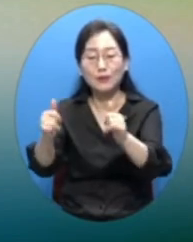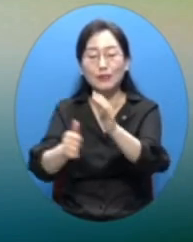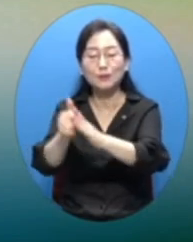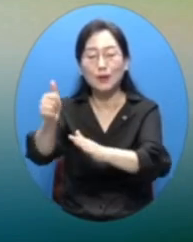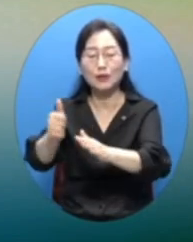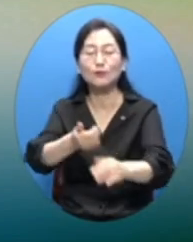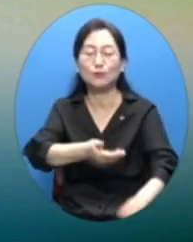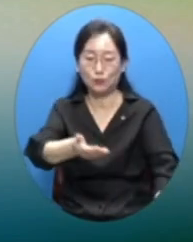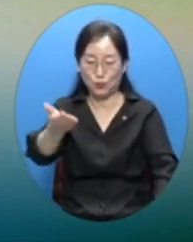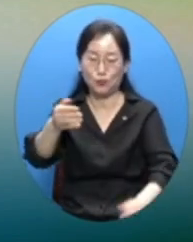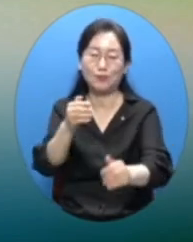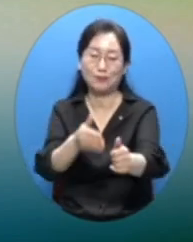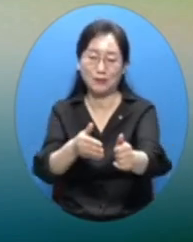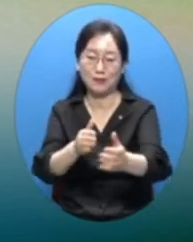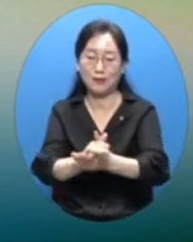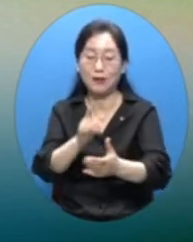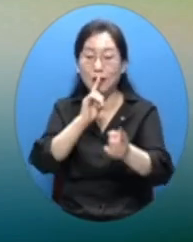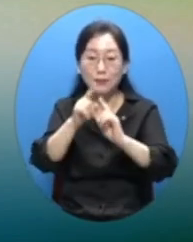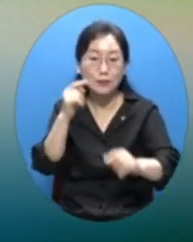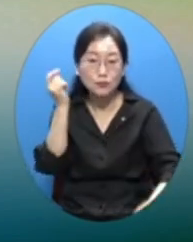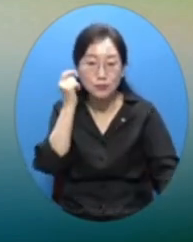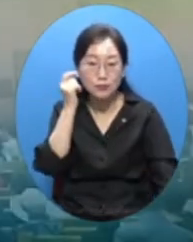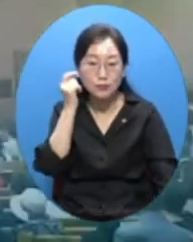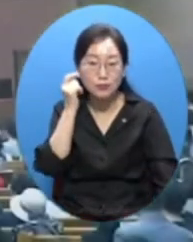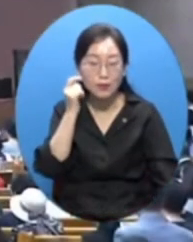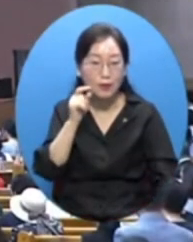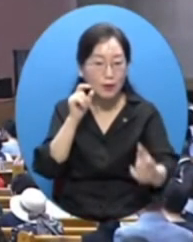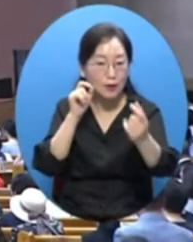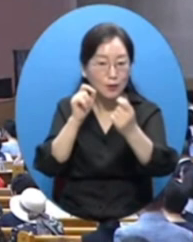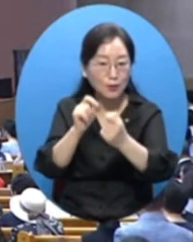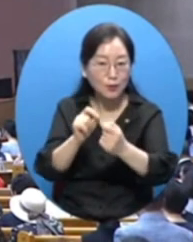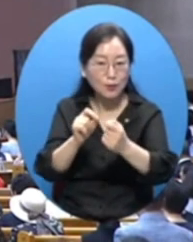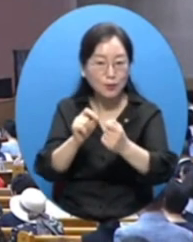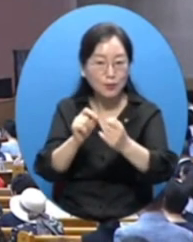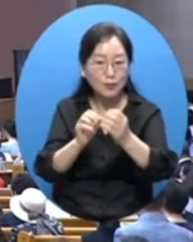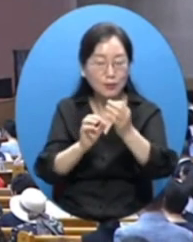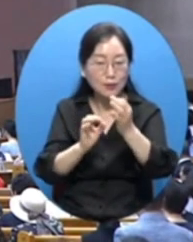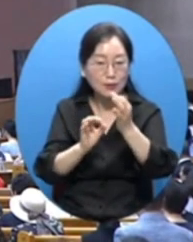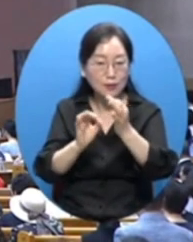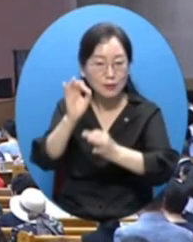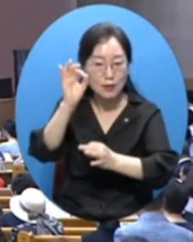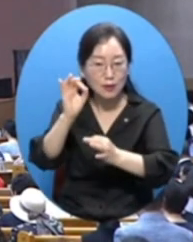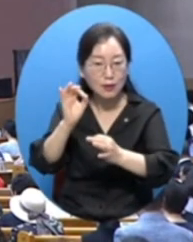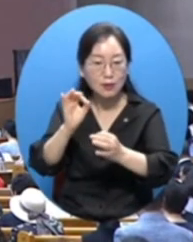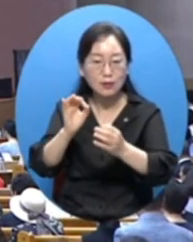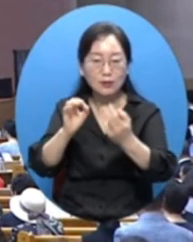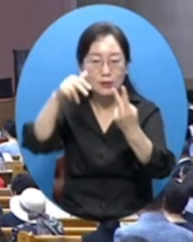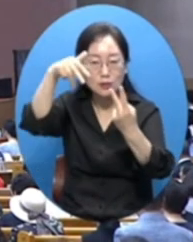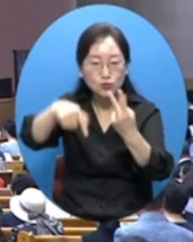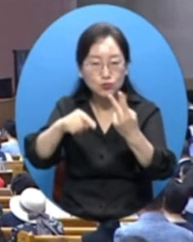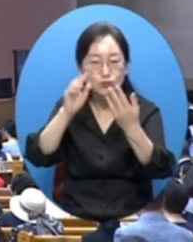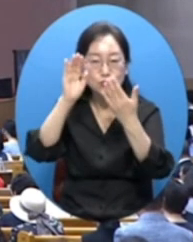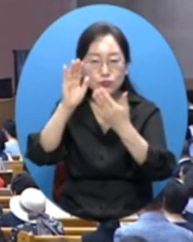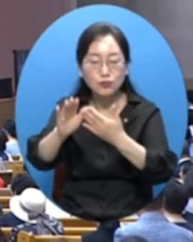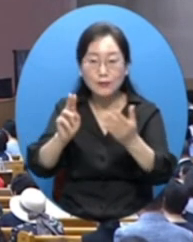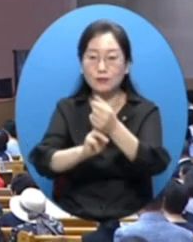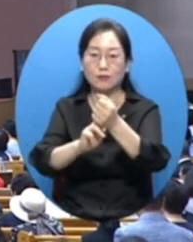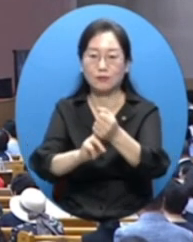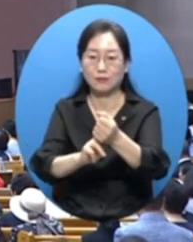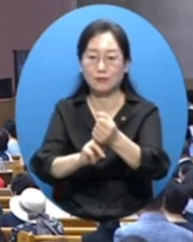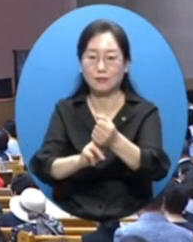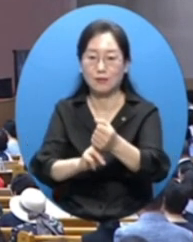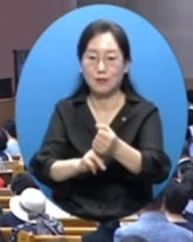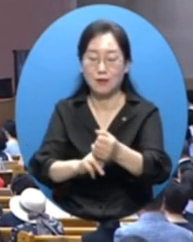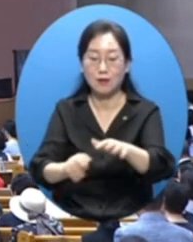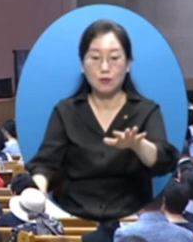주렴. 이 말씀을 듣고 얼마 있지 않아서 사고에 두 주일 지난 다음에 기적이 일어났습니다.